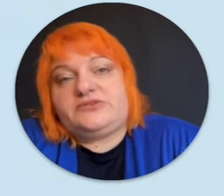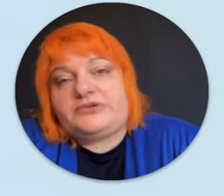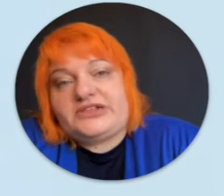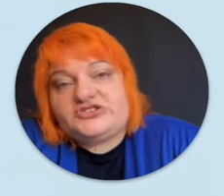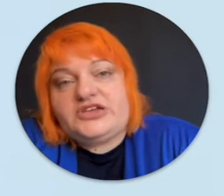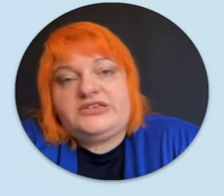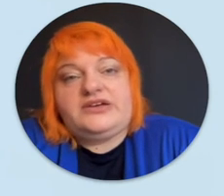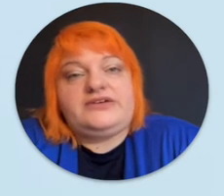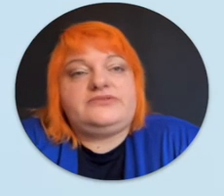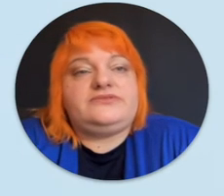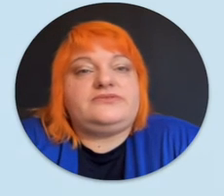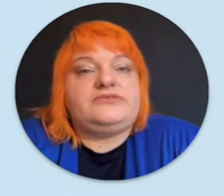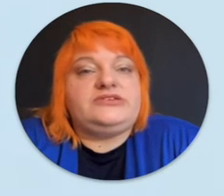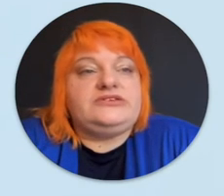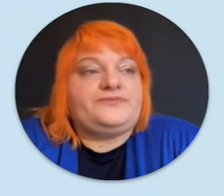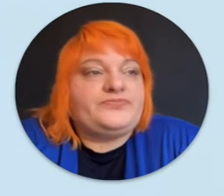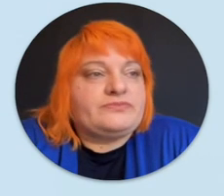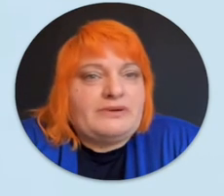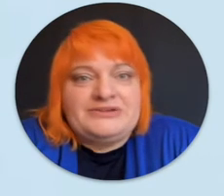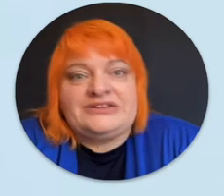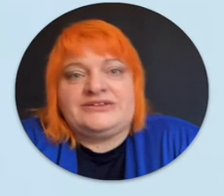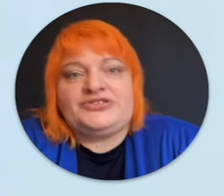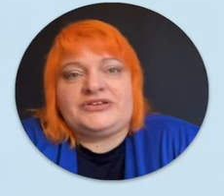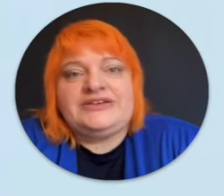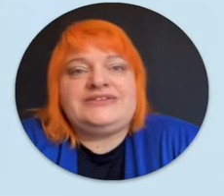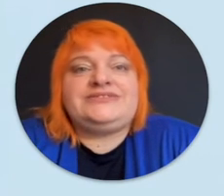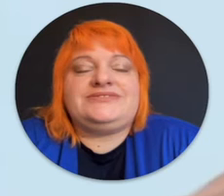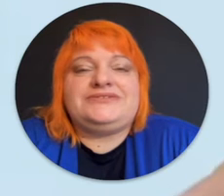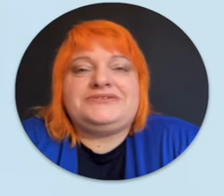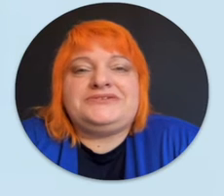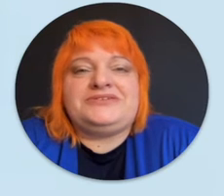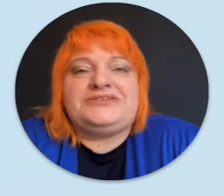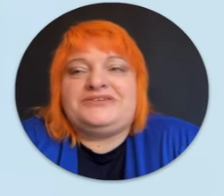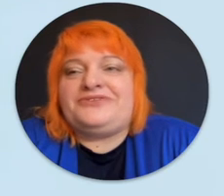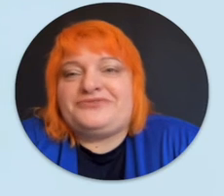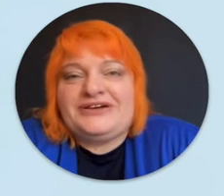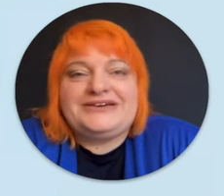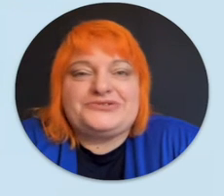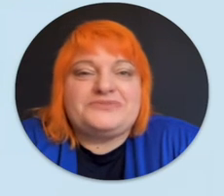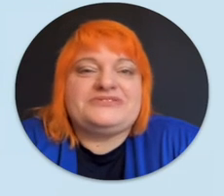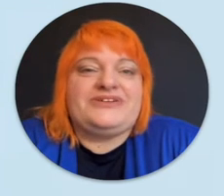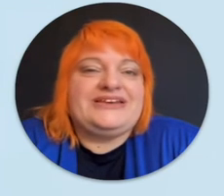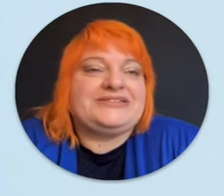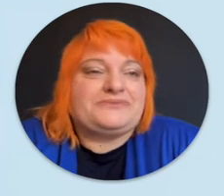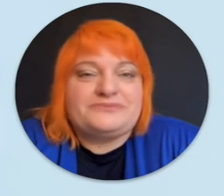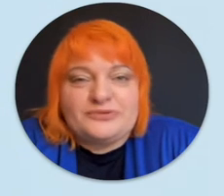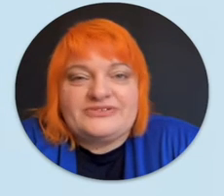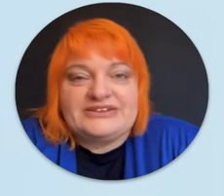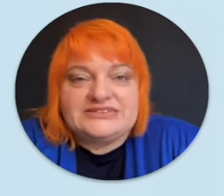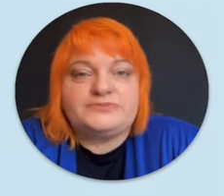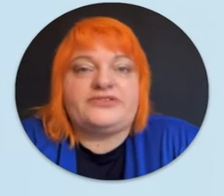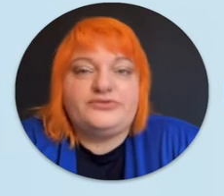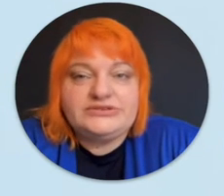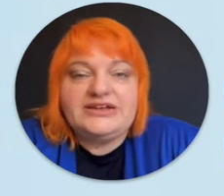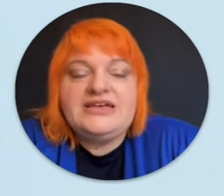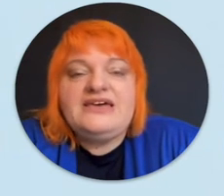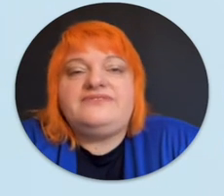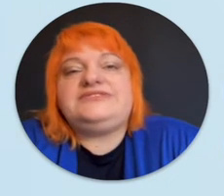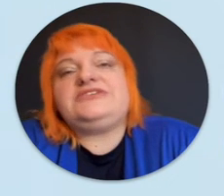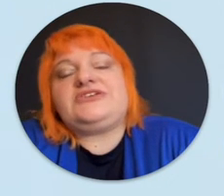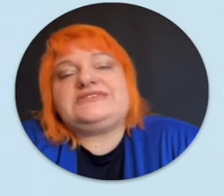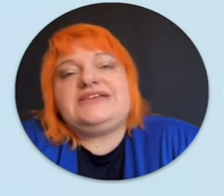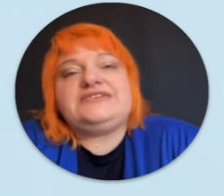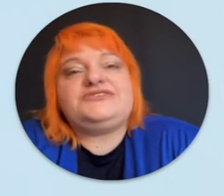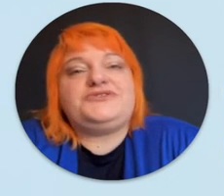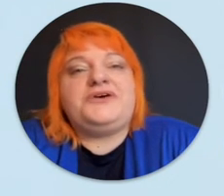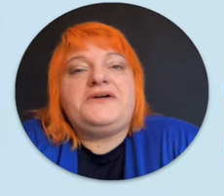есть приложение и мобильный интернет, и Wi-Fi, который позволяет нам буквально со смартфона